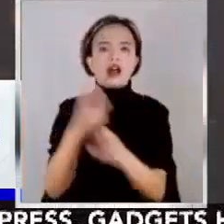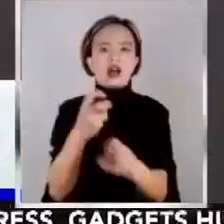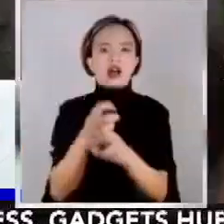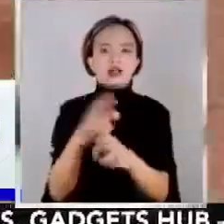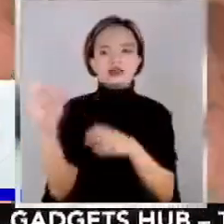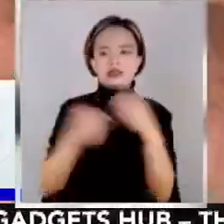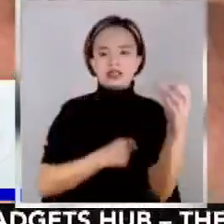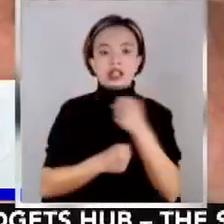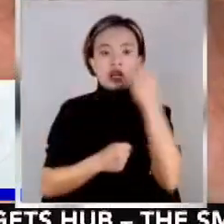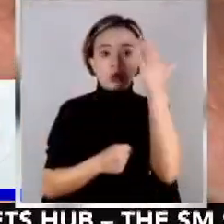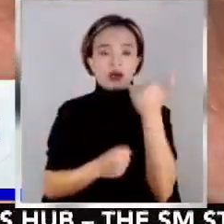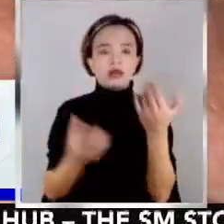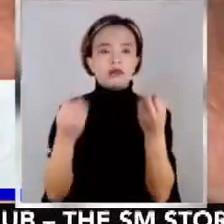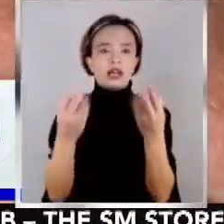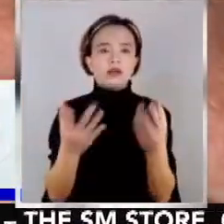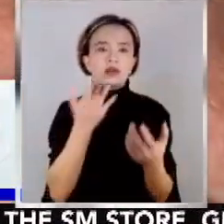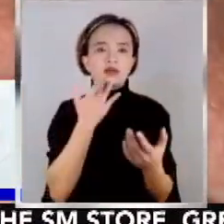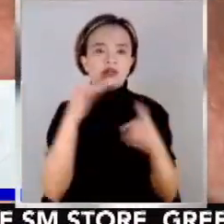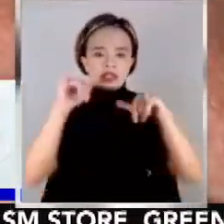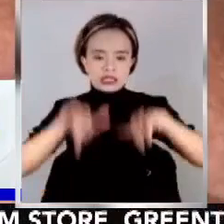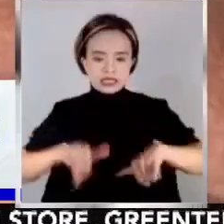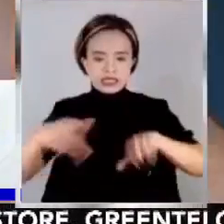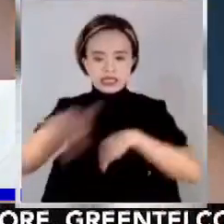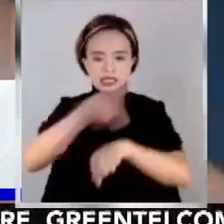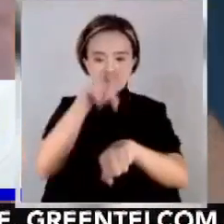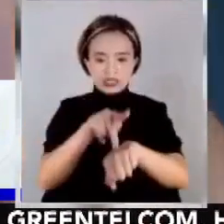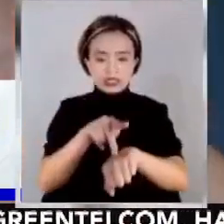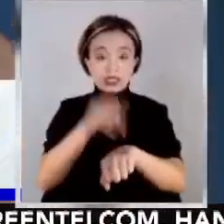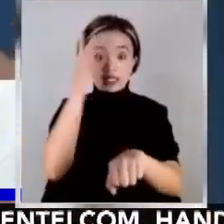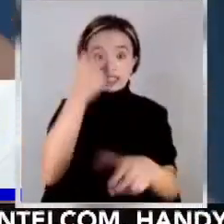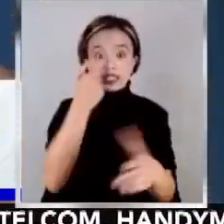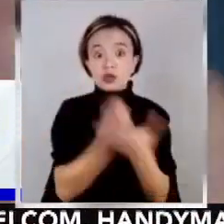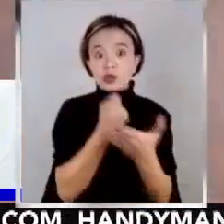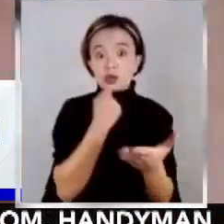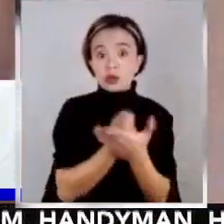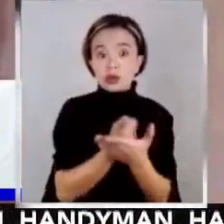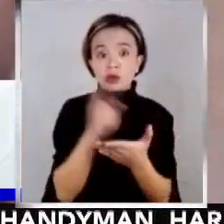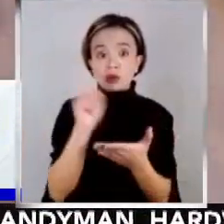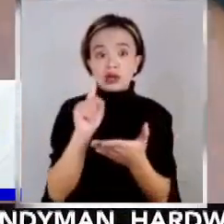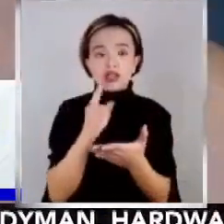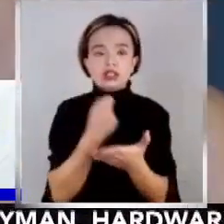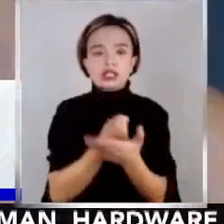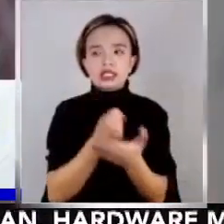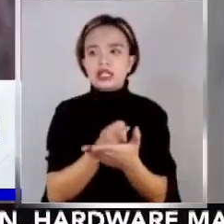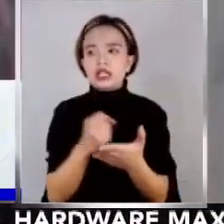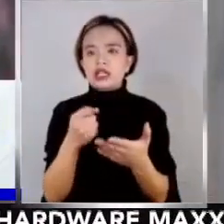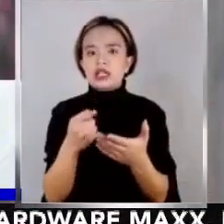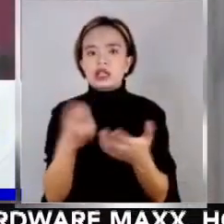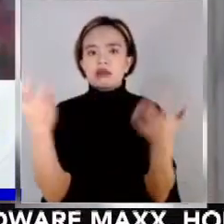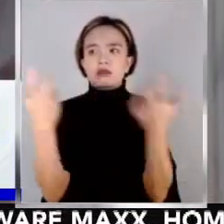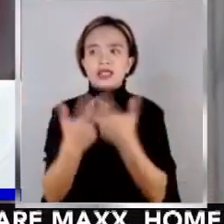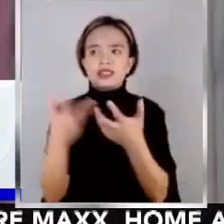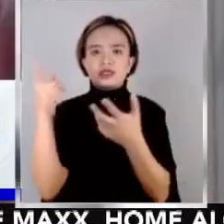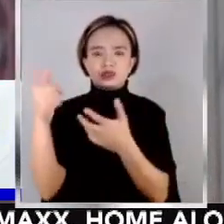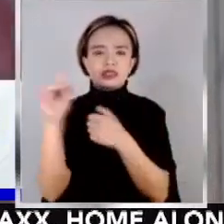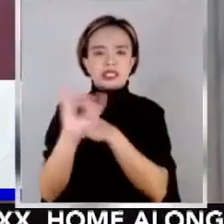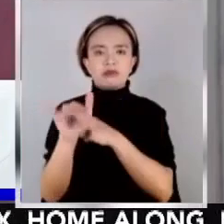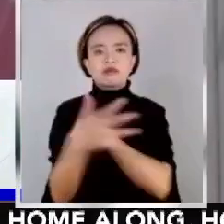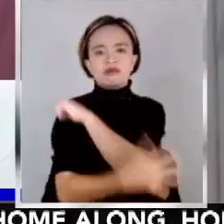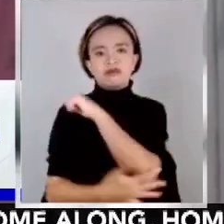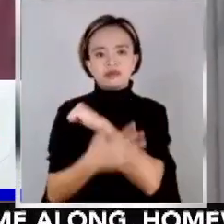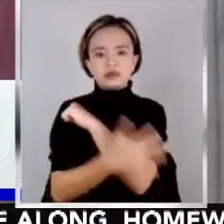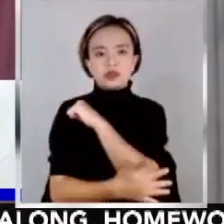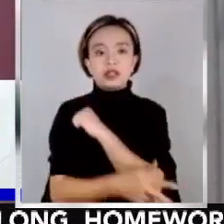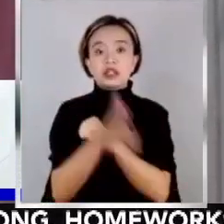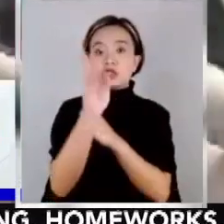sa bansa. Lalo't natatapatan daw ng sweldo rito ang alok na sweldo abroad para sa mga nail technician. Nasa 30,000 pesos daw